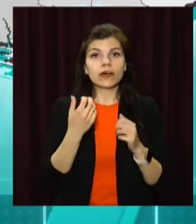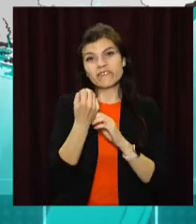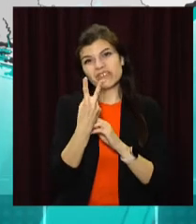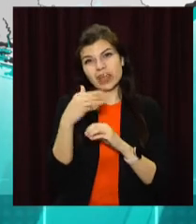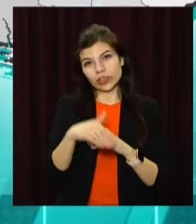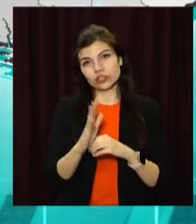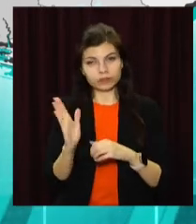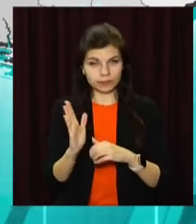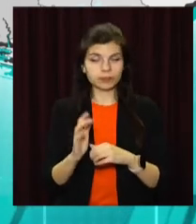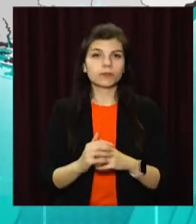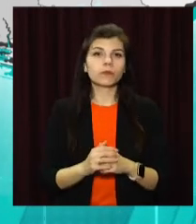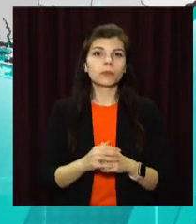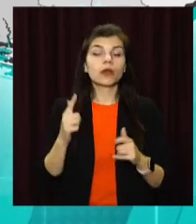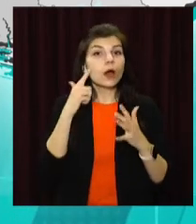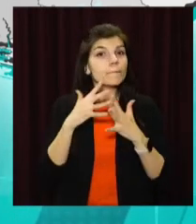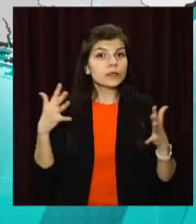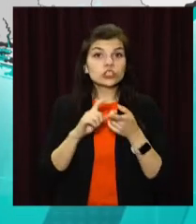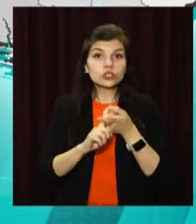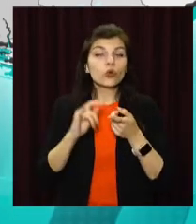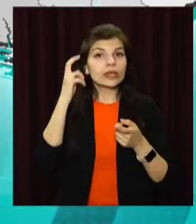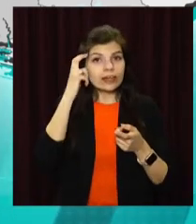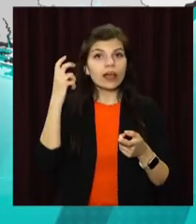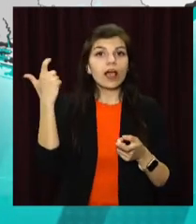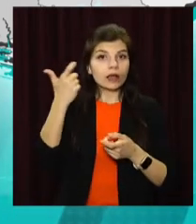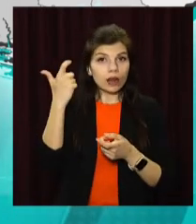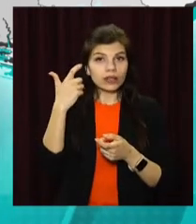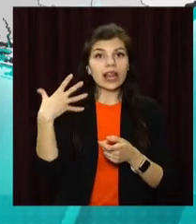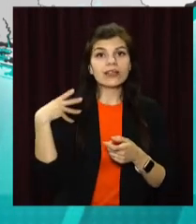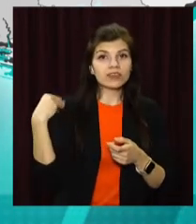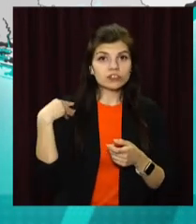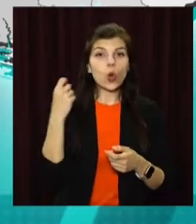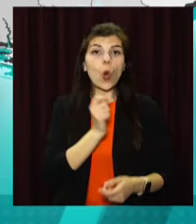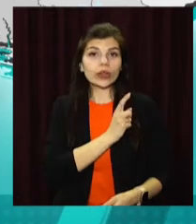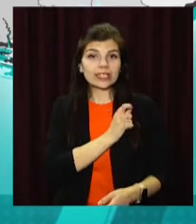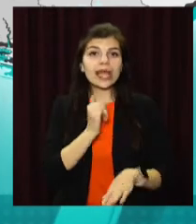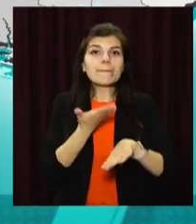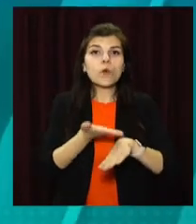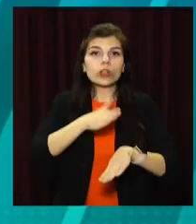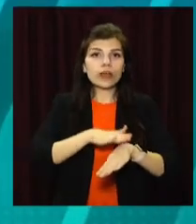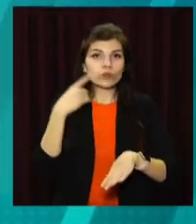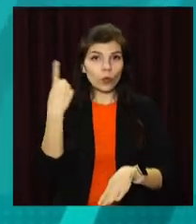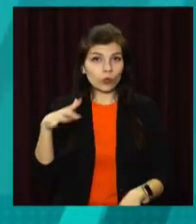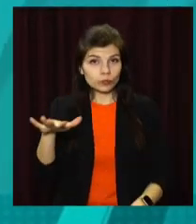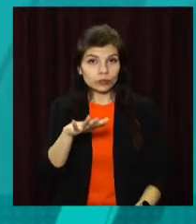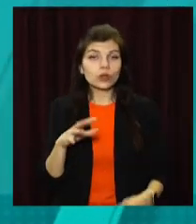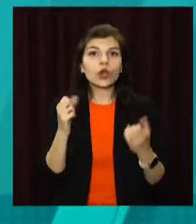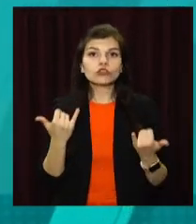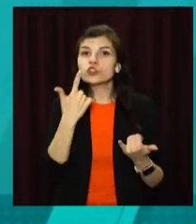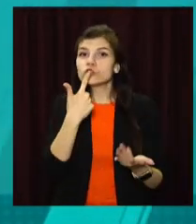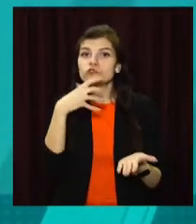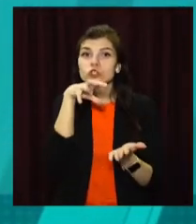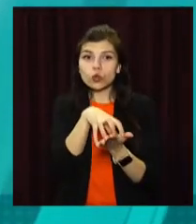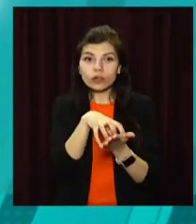12 тисяч людей». Найбільше заражених у столиці – Харківській, Львівській, Одеській та Полтавській областях. На сьогодні в червоній